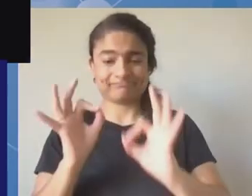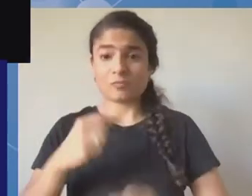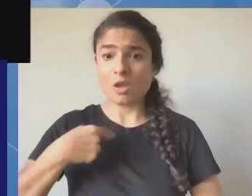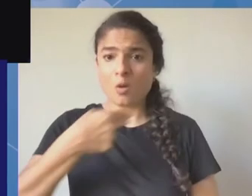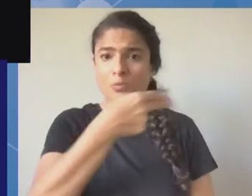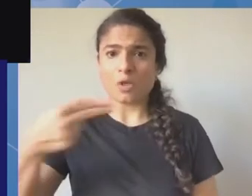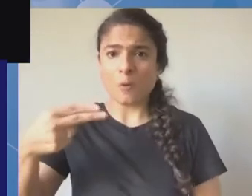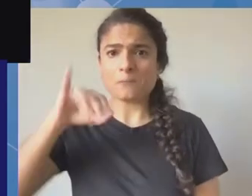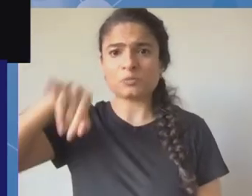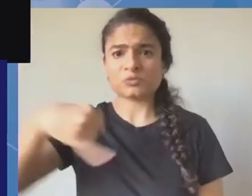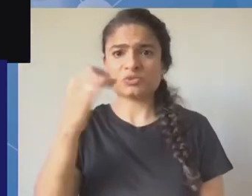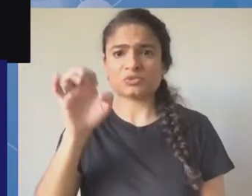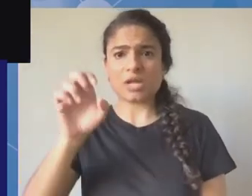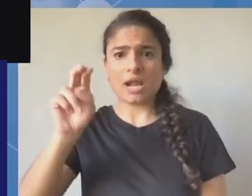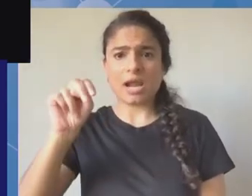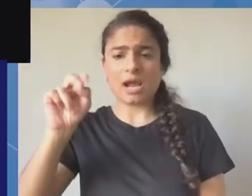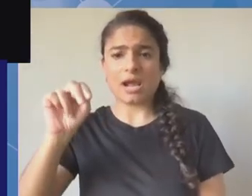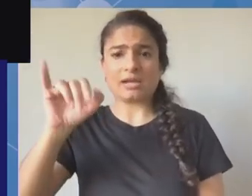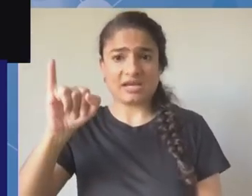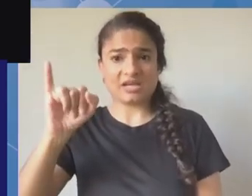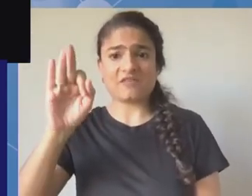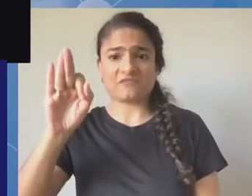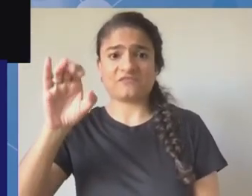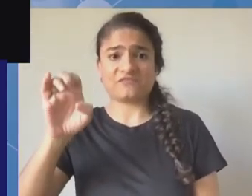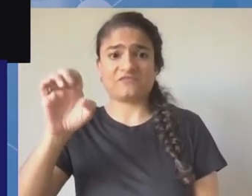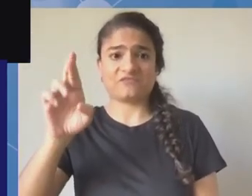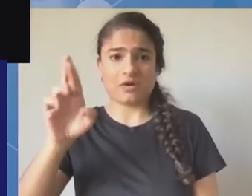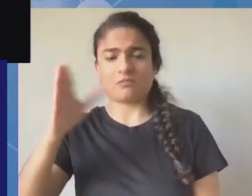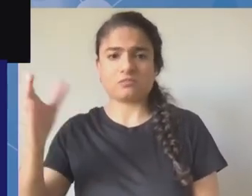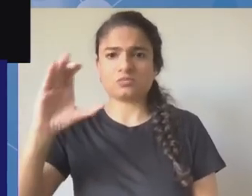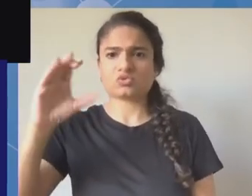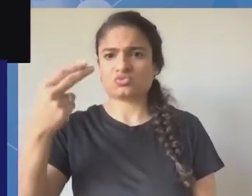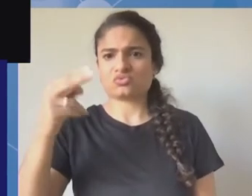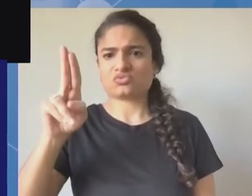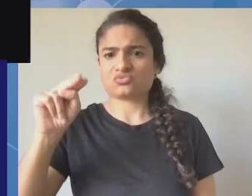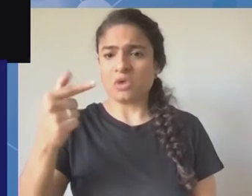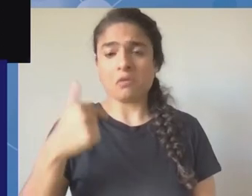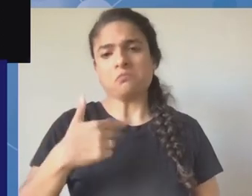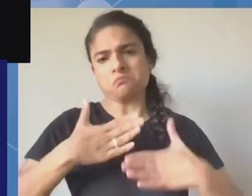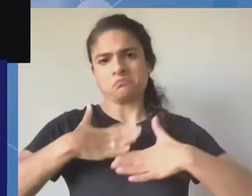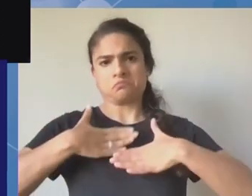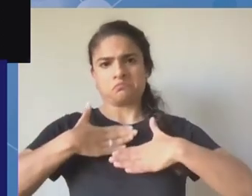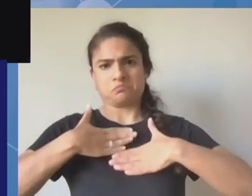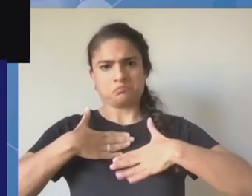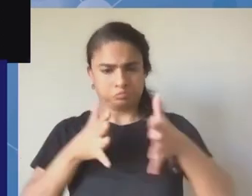我想表达我自己的感谢和对所有的